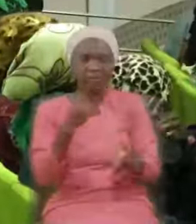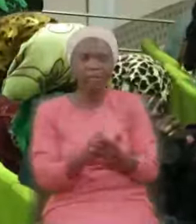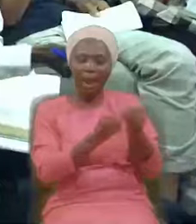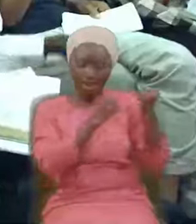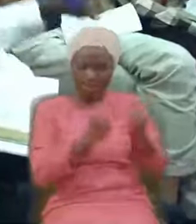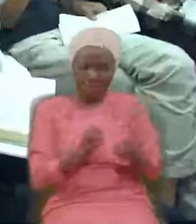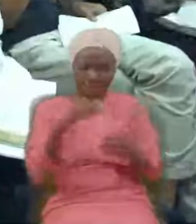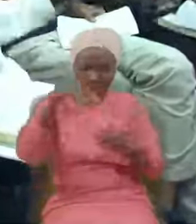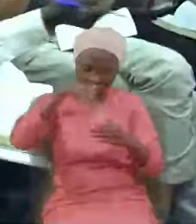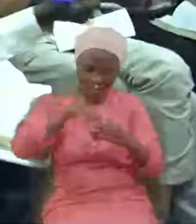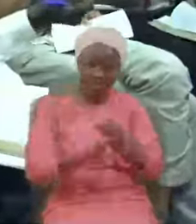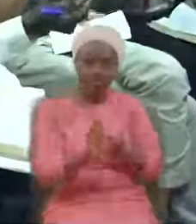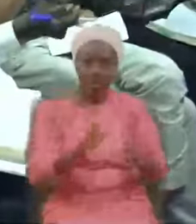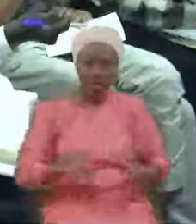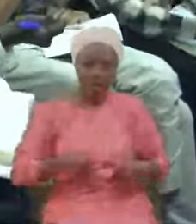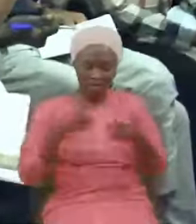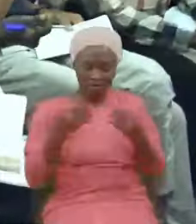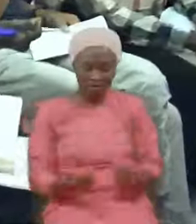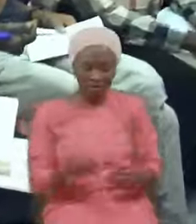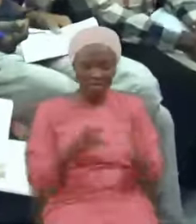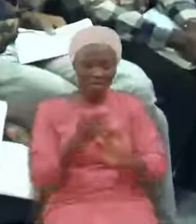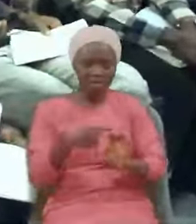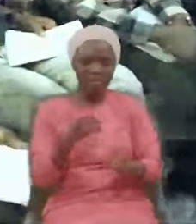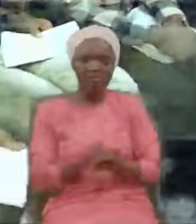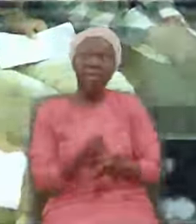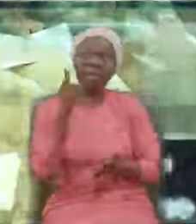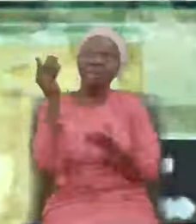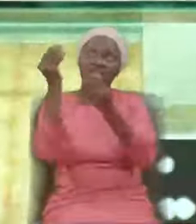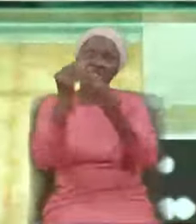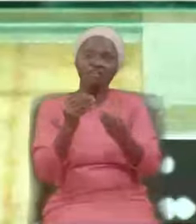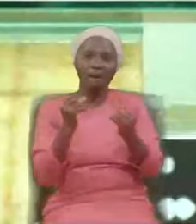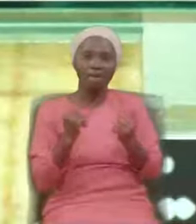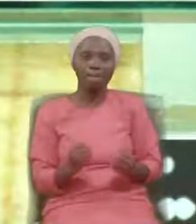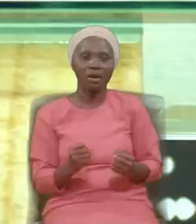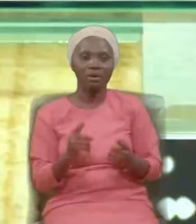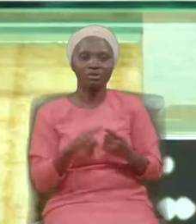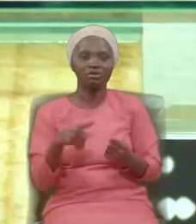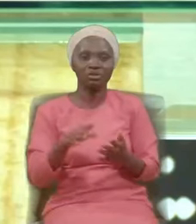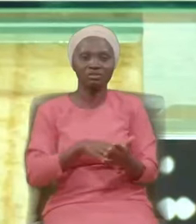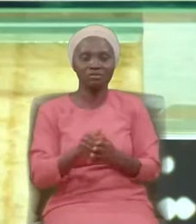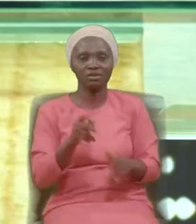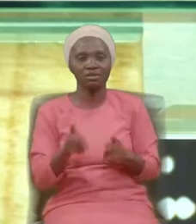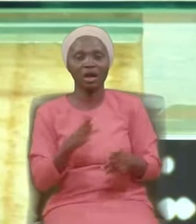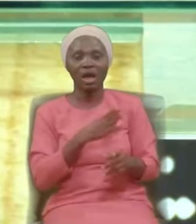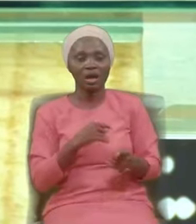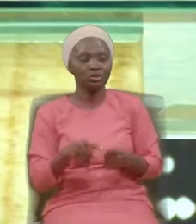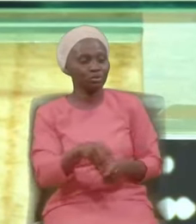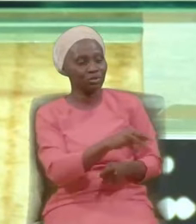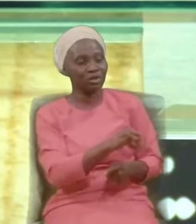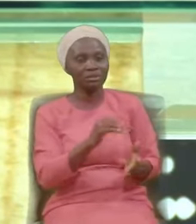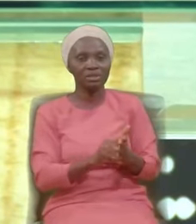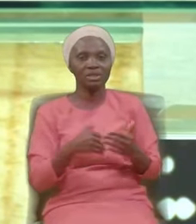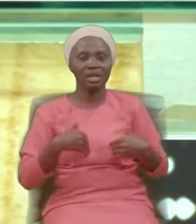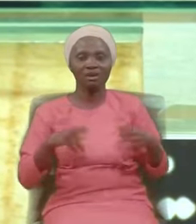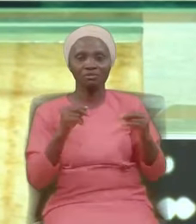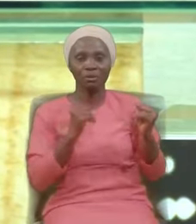puissance entre votre corps maintenant. Il donne de la force à celui qui est fatigué. Et il augmente la vigueur